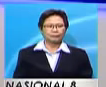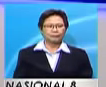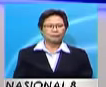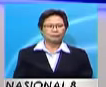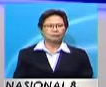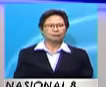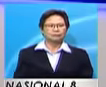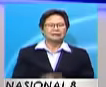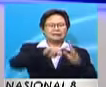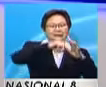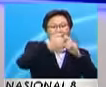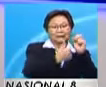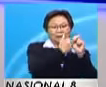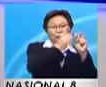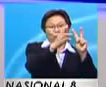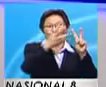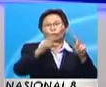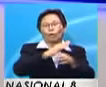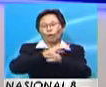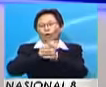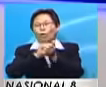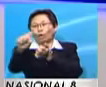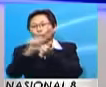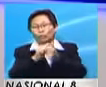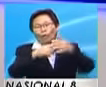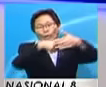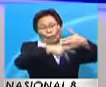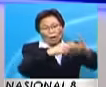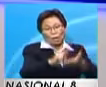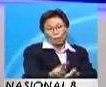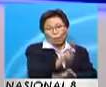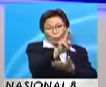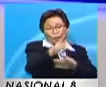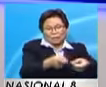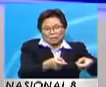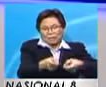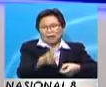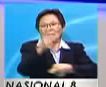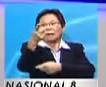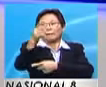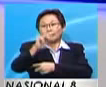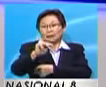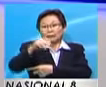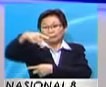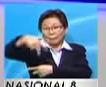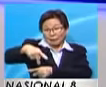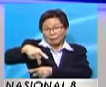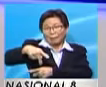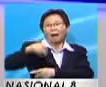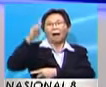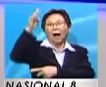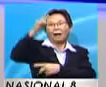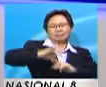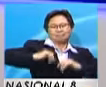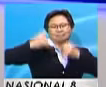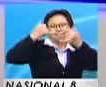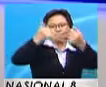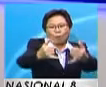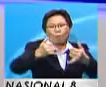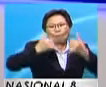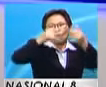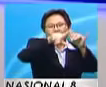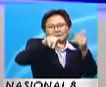Mulai tahun ini semua lulusan program matrikulasi di bawah kendali and Kementerian Pendidikan akan dianugerahkan